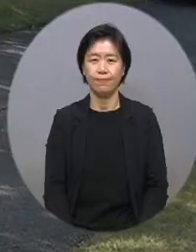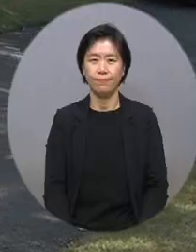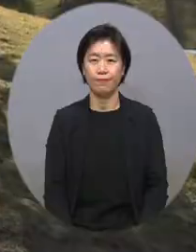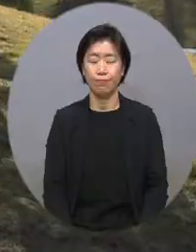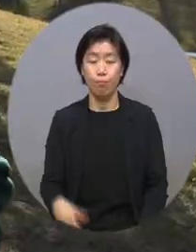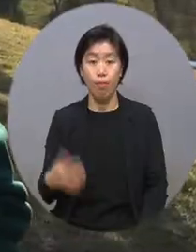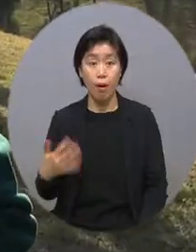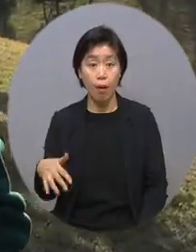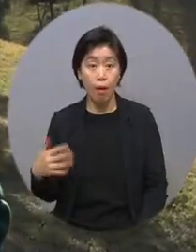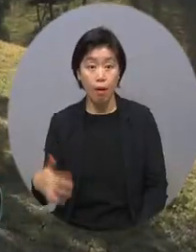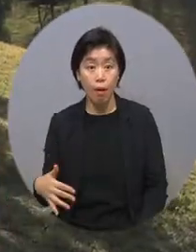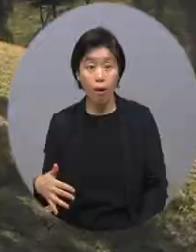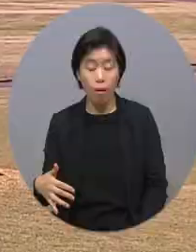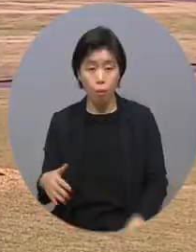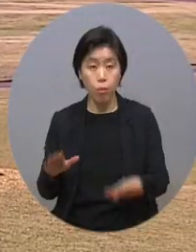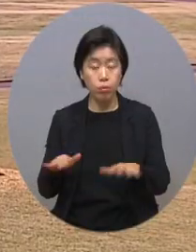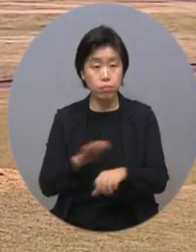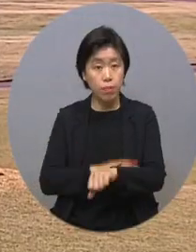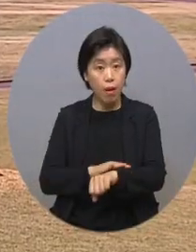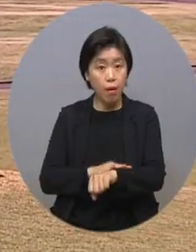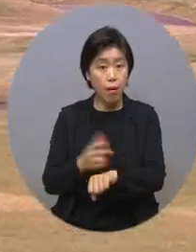우와! 샷 진짜 굿샷. 사신이야.